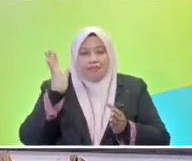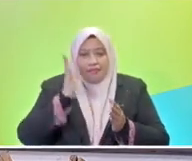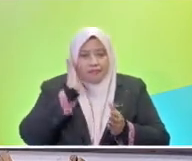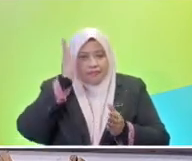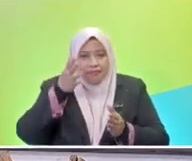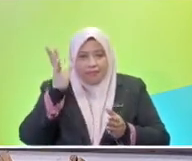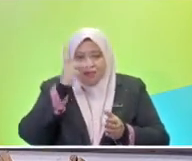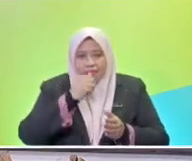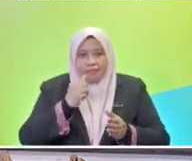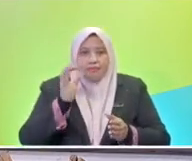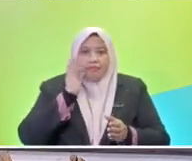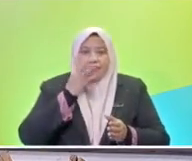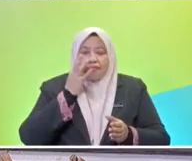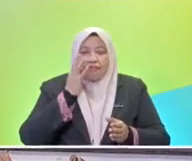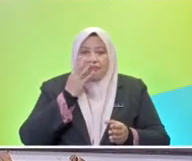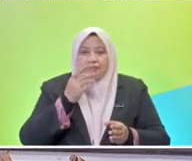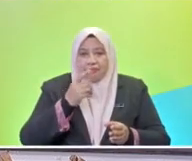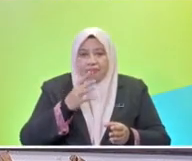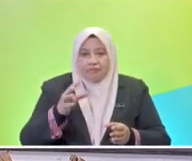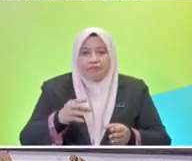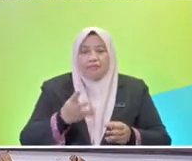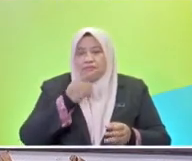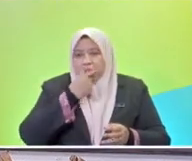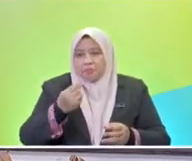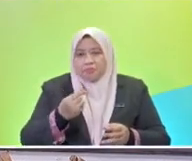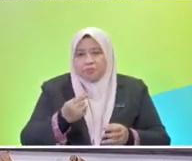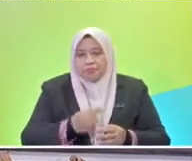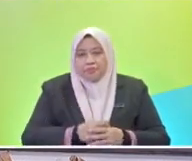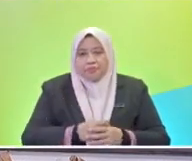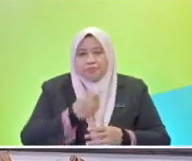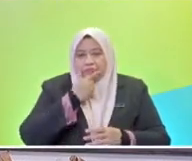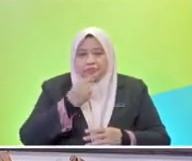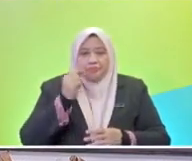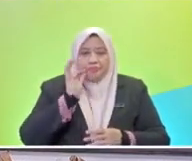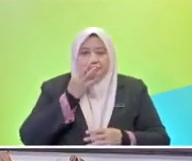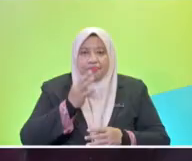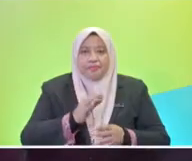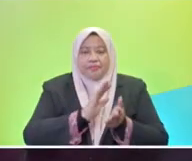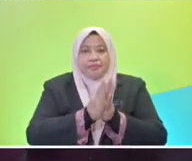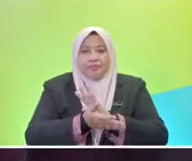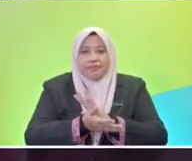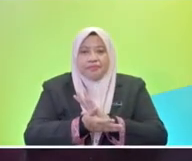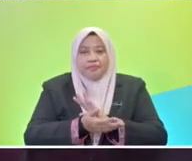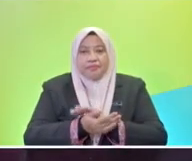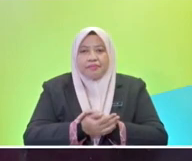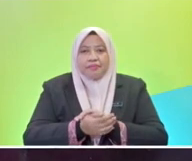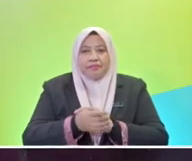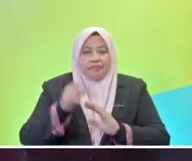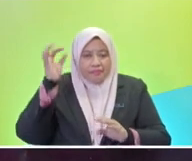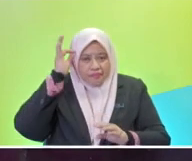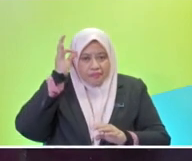ada buah pun, buah pun akan menjadi manis dan sebagainya. Jadi kita boleh